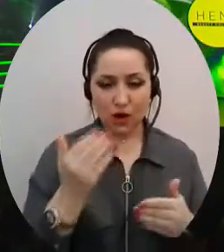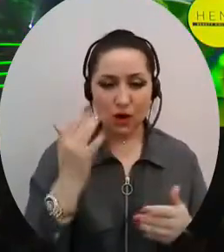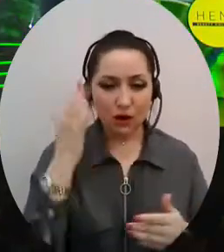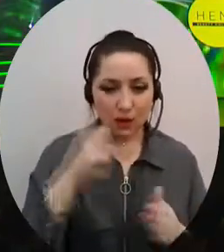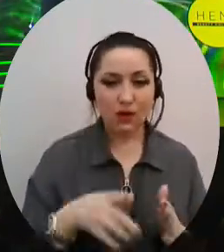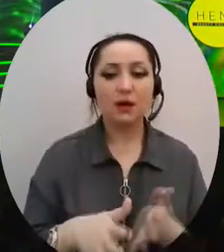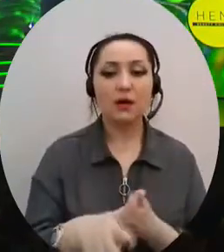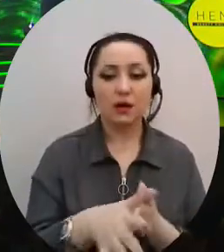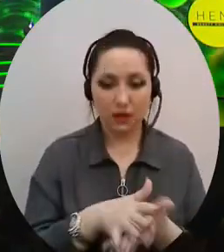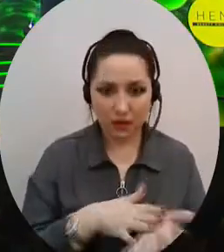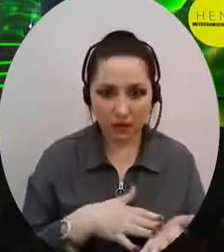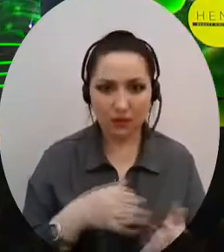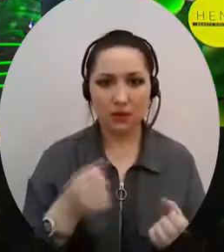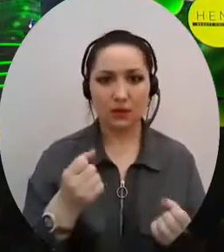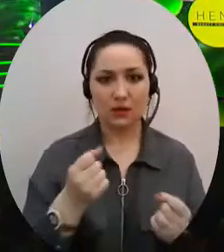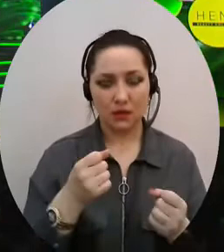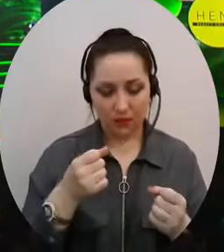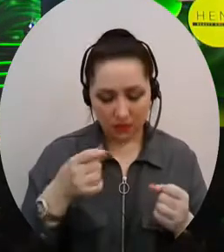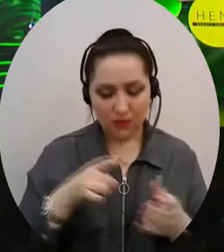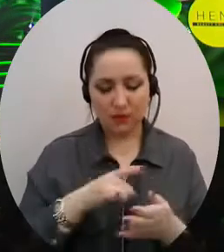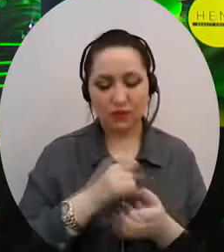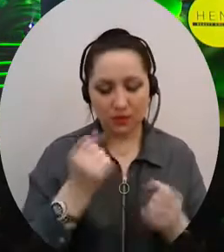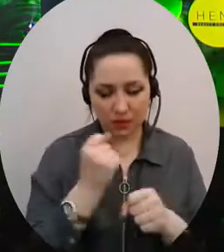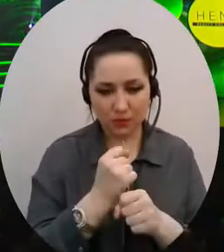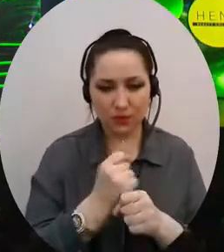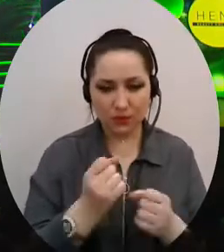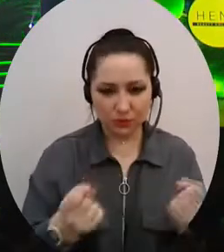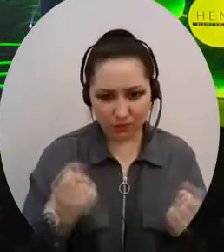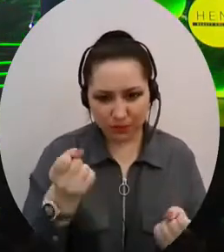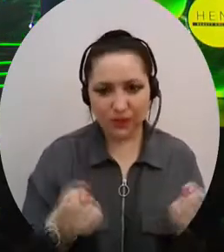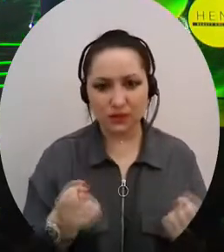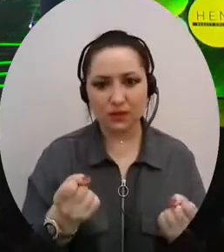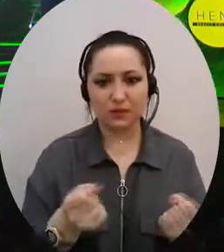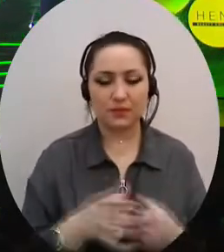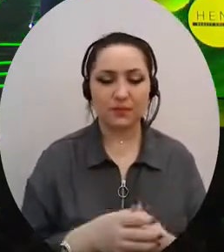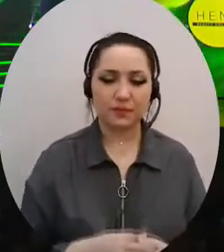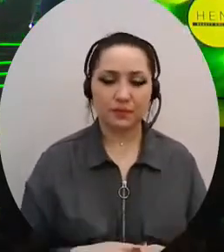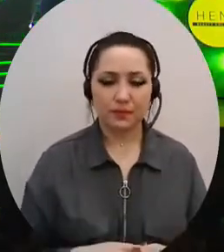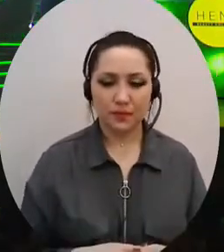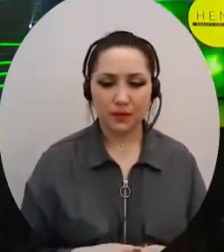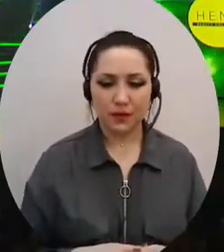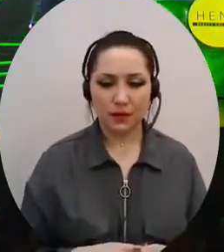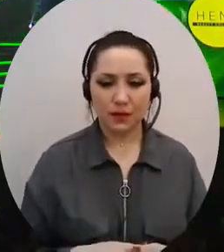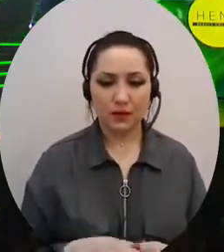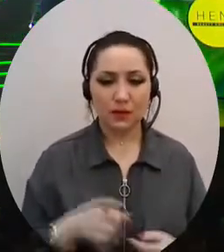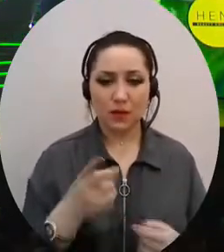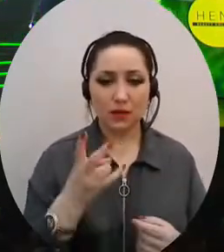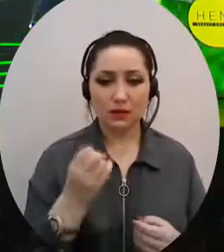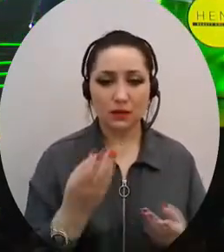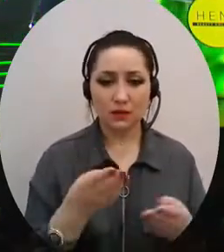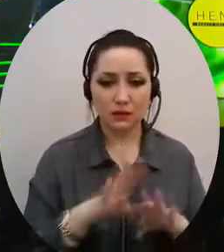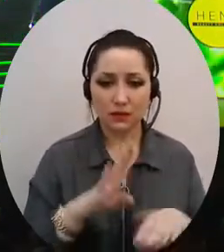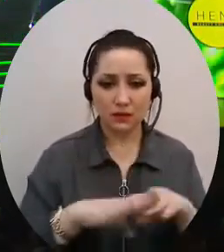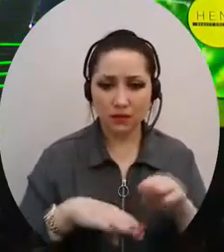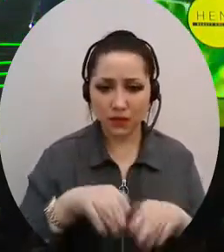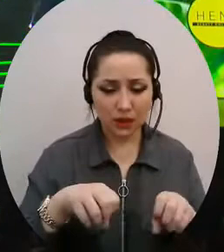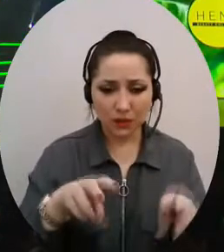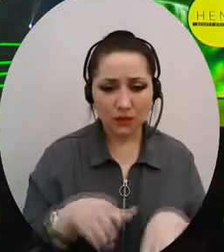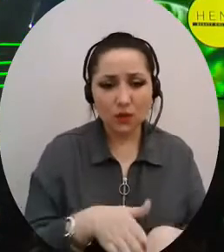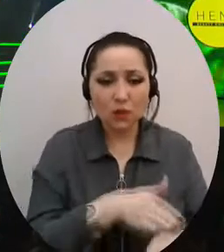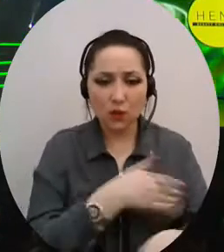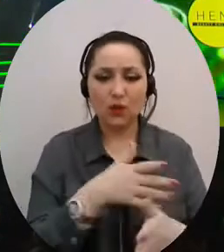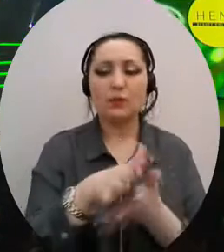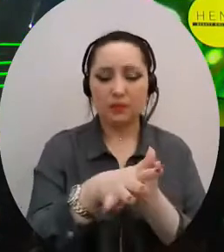продолжайте пилотировать, несмотря ни на что. И вот у вас не закрывается квалификация очень долго.